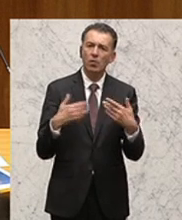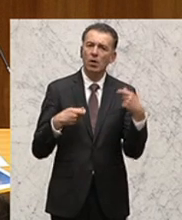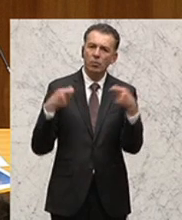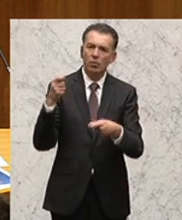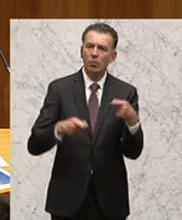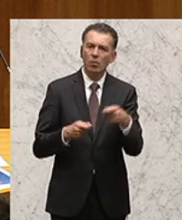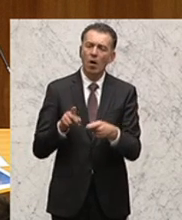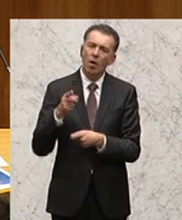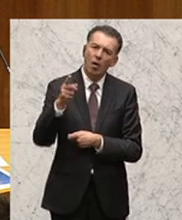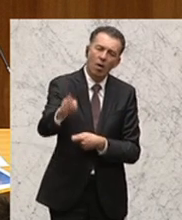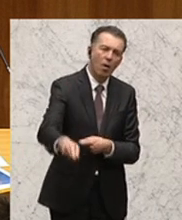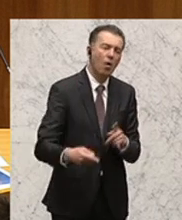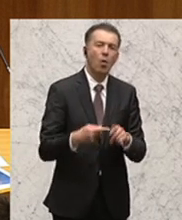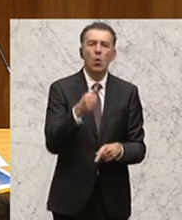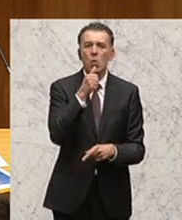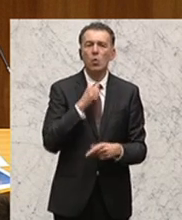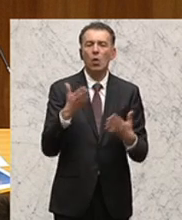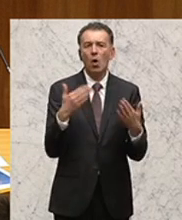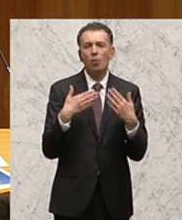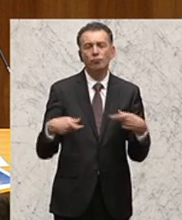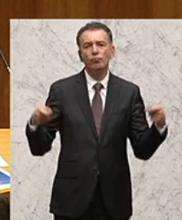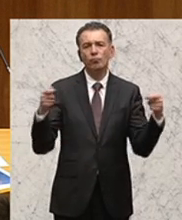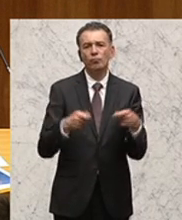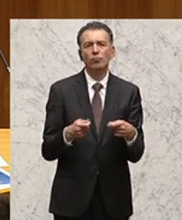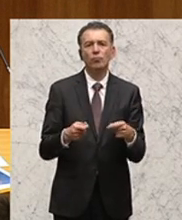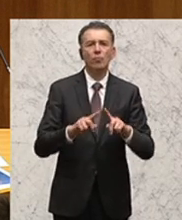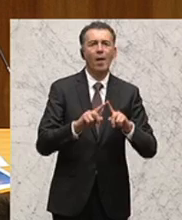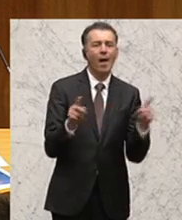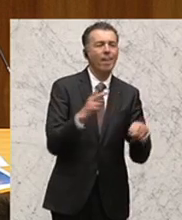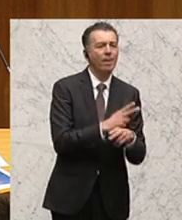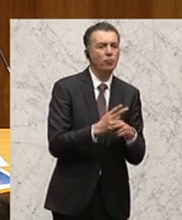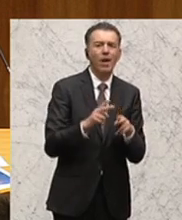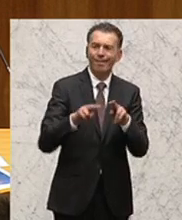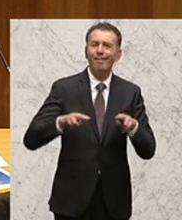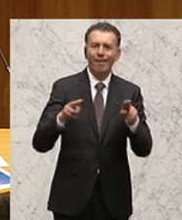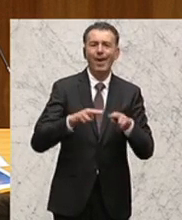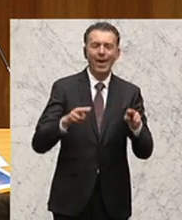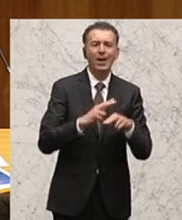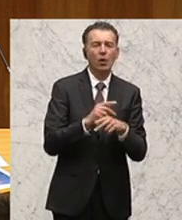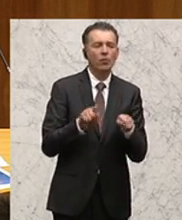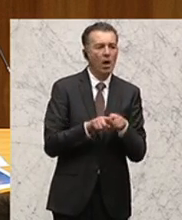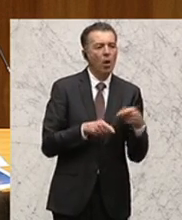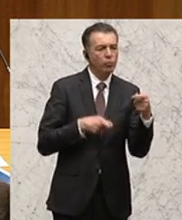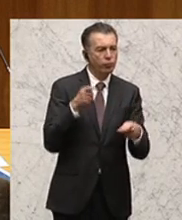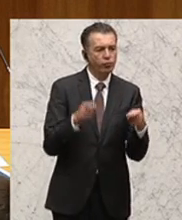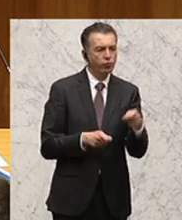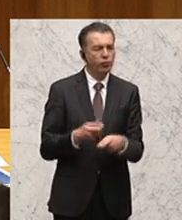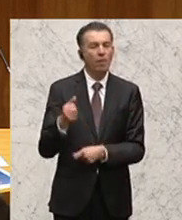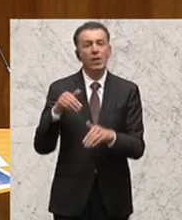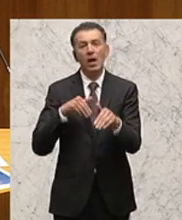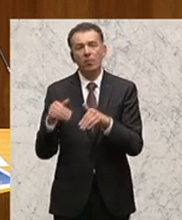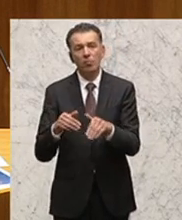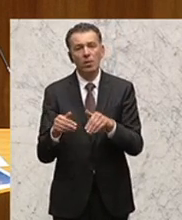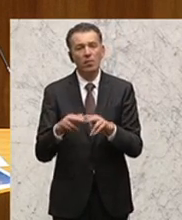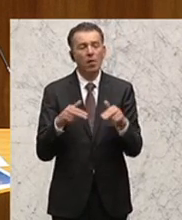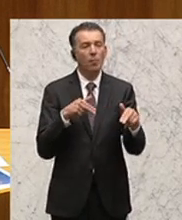Klimafinanzierung, Long-Term Finance und zum Green Climate Fund in der Beitragshöhe anderer vergleichbarer Staaten sicherzustellen. Hier ist nämlich auch massiv der Finanzminister